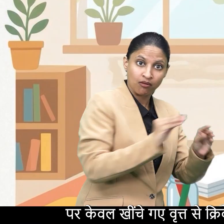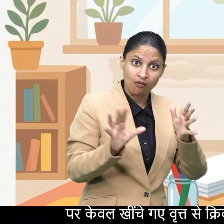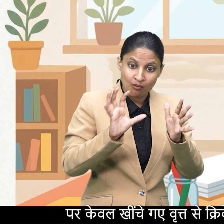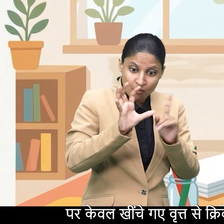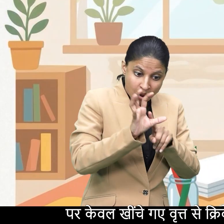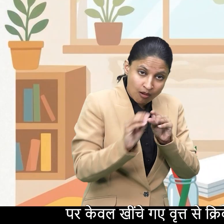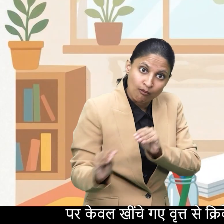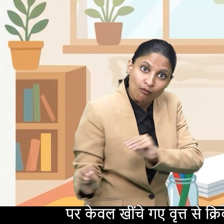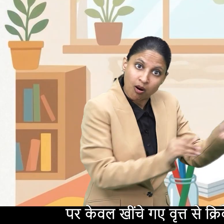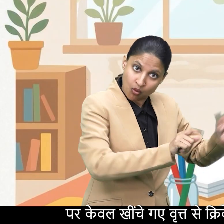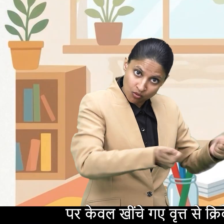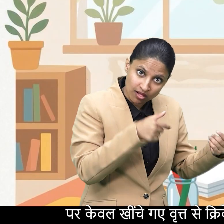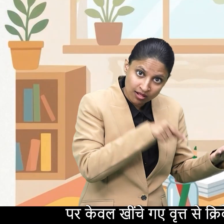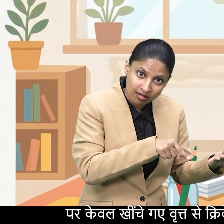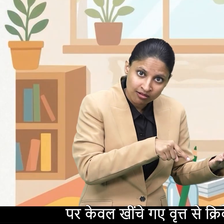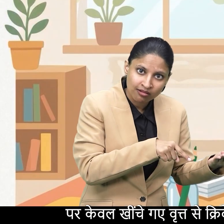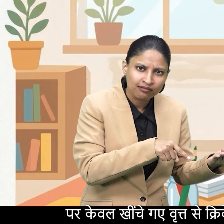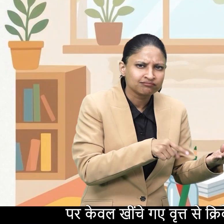क्या गेंद हिलेगी?